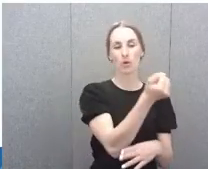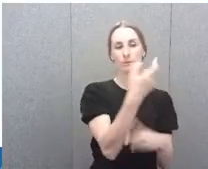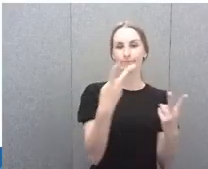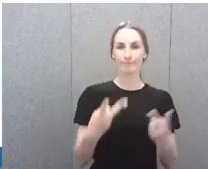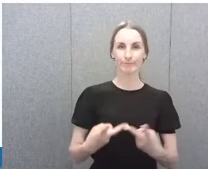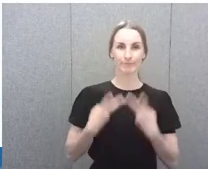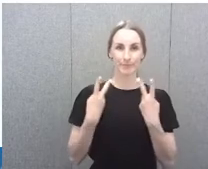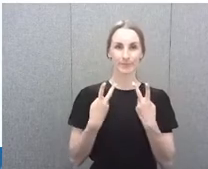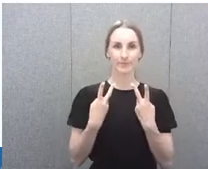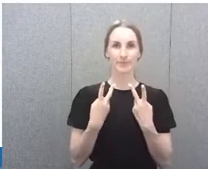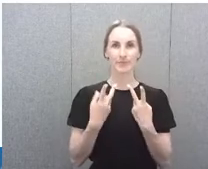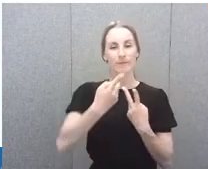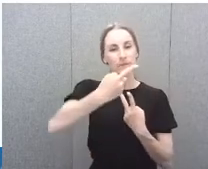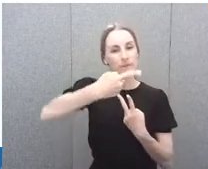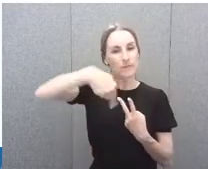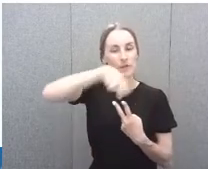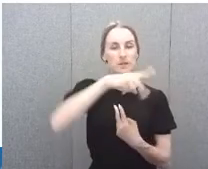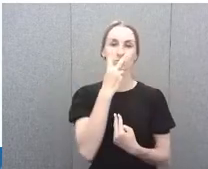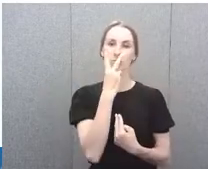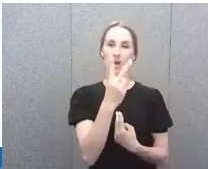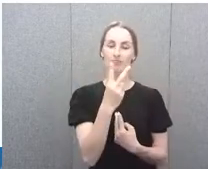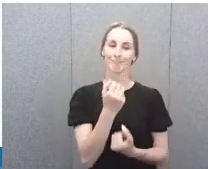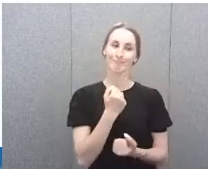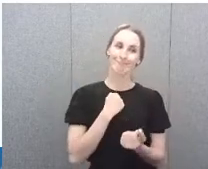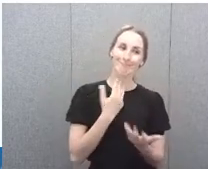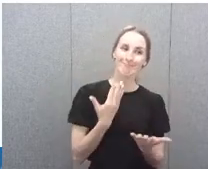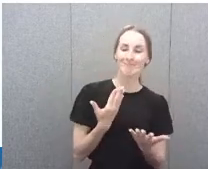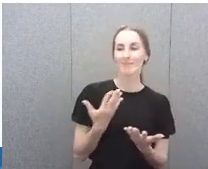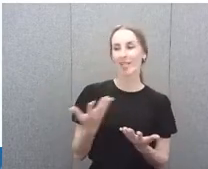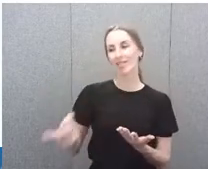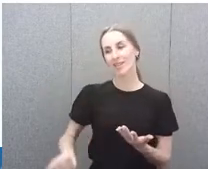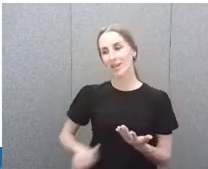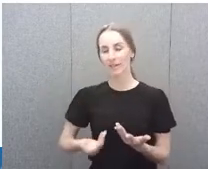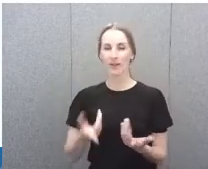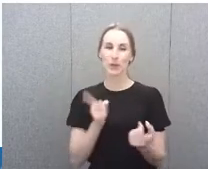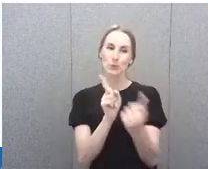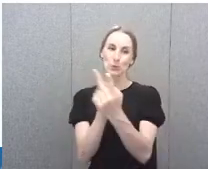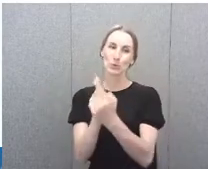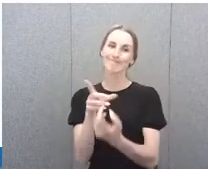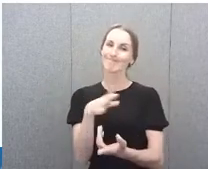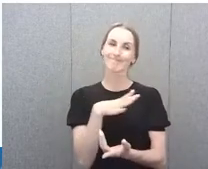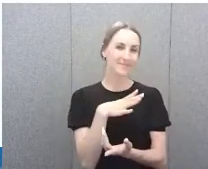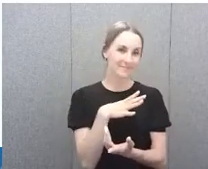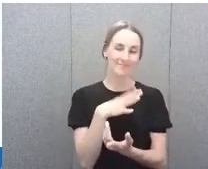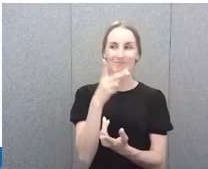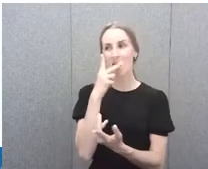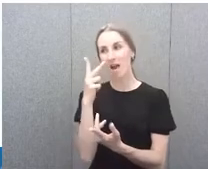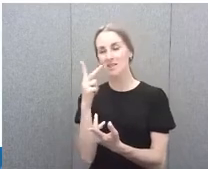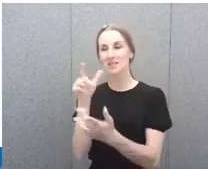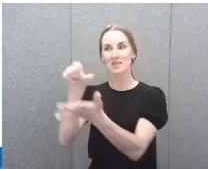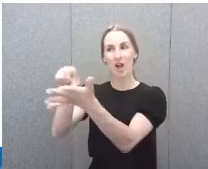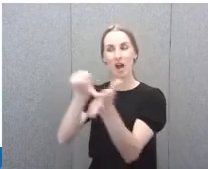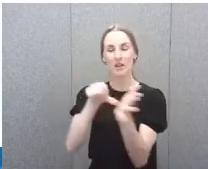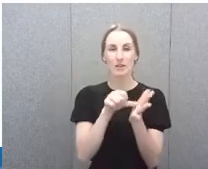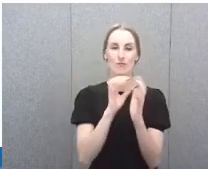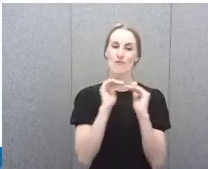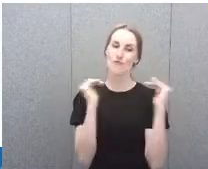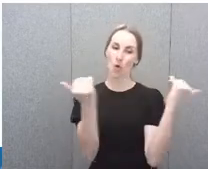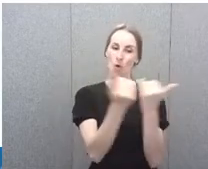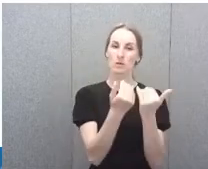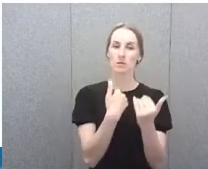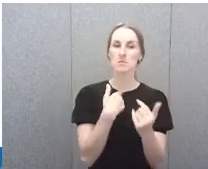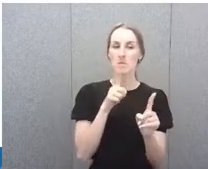Спасибо, уважаемая Даля, уважаемые коллеги, очень приятно вас видеть. К сожалению, мы не можем быть напрямую со всеми участниками